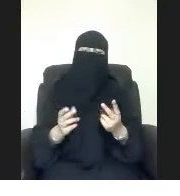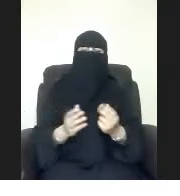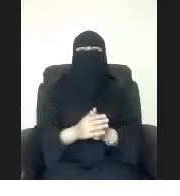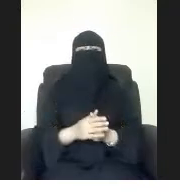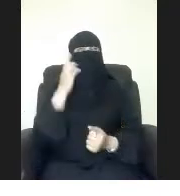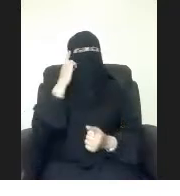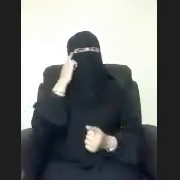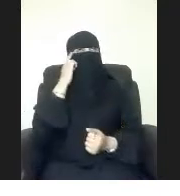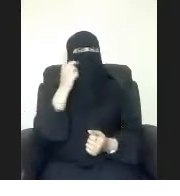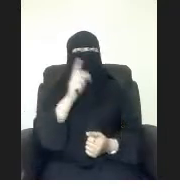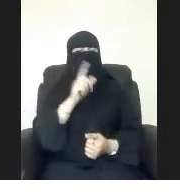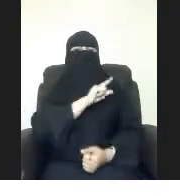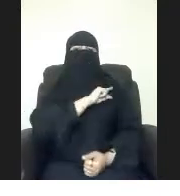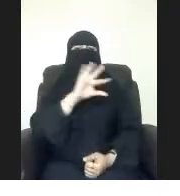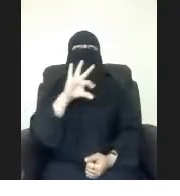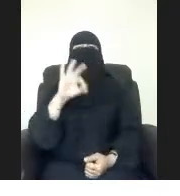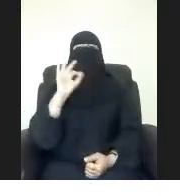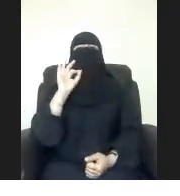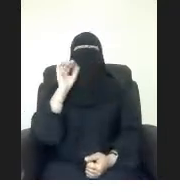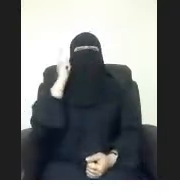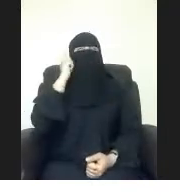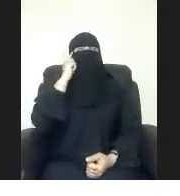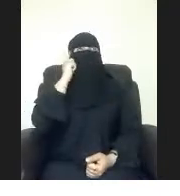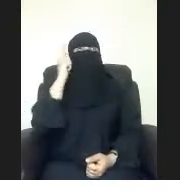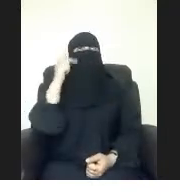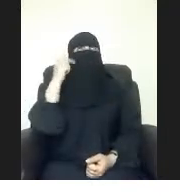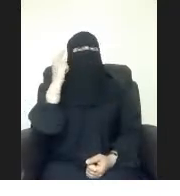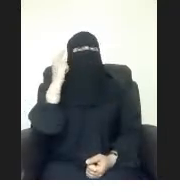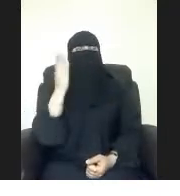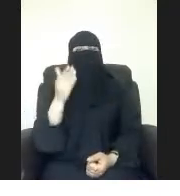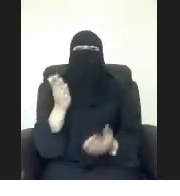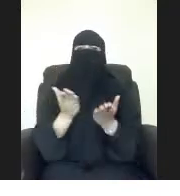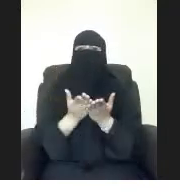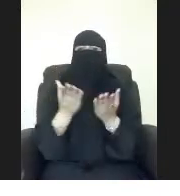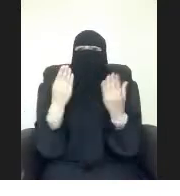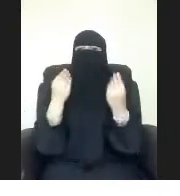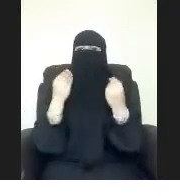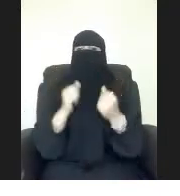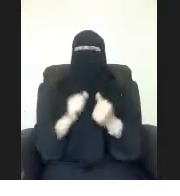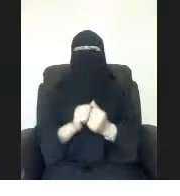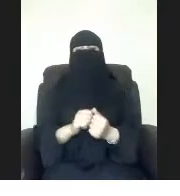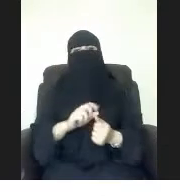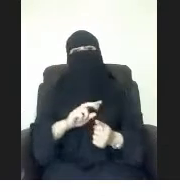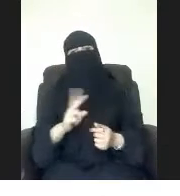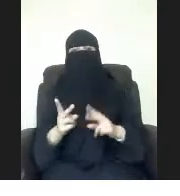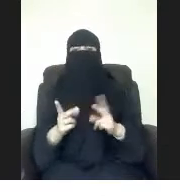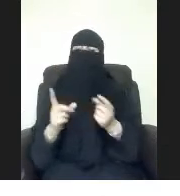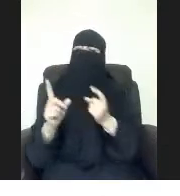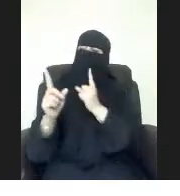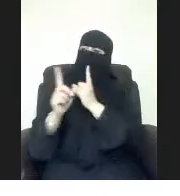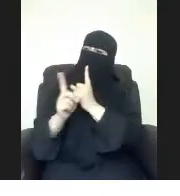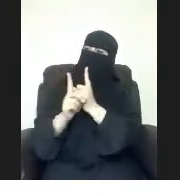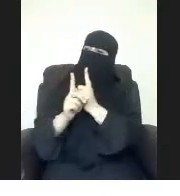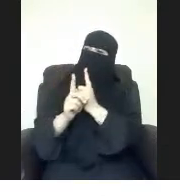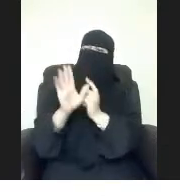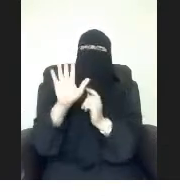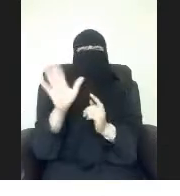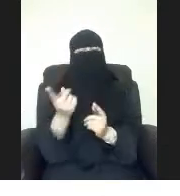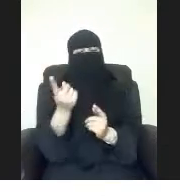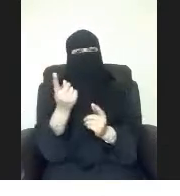بحيث هذه المقررات تكون جزء من سجلك في المدرسة التي تدرس فيها وجها لوجه. موضوع